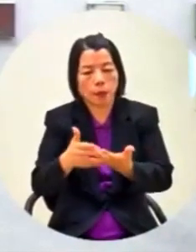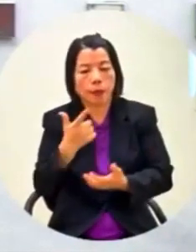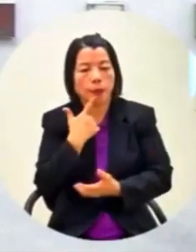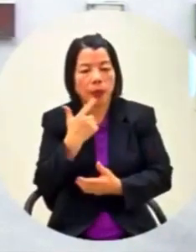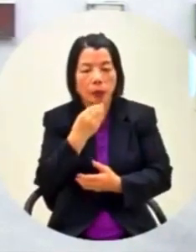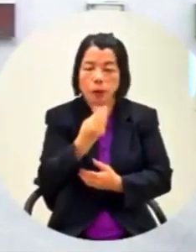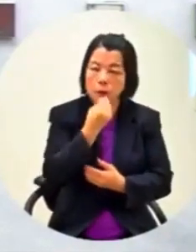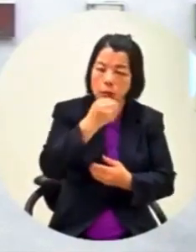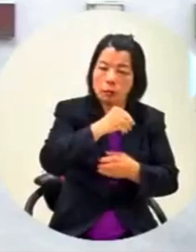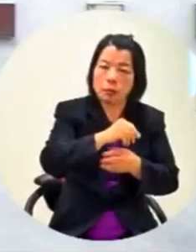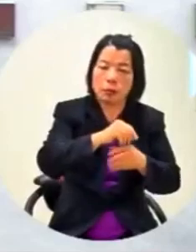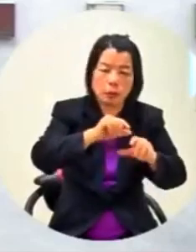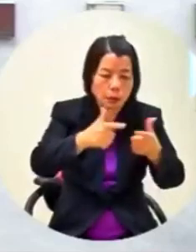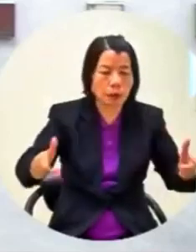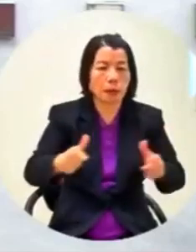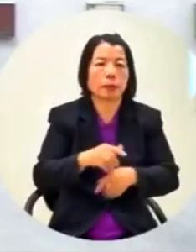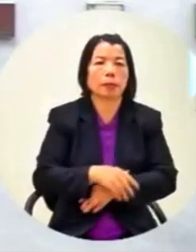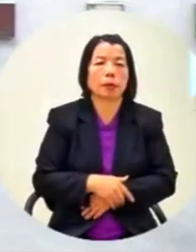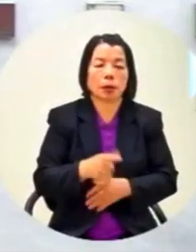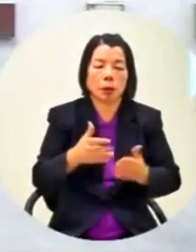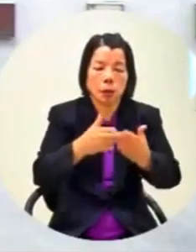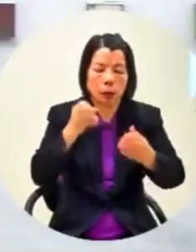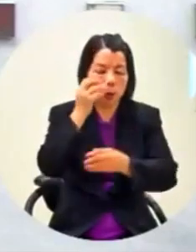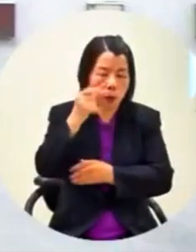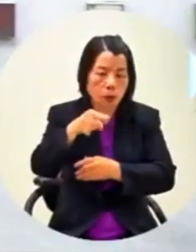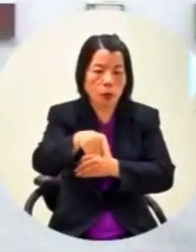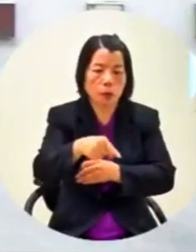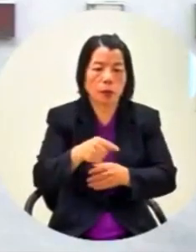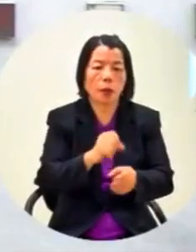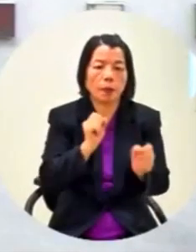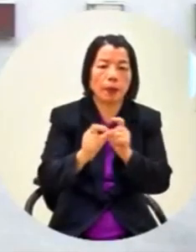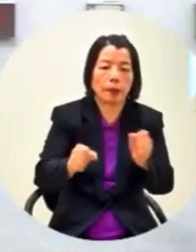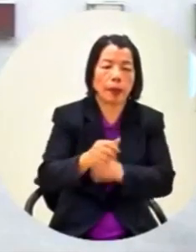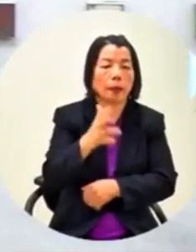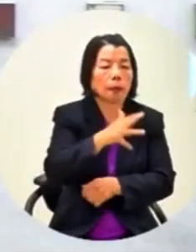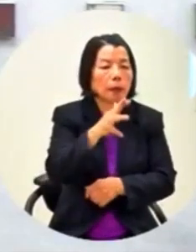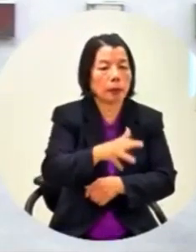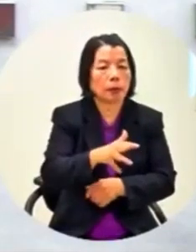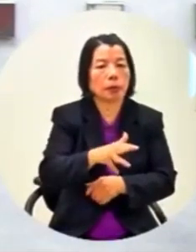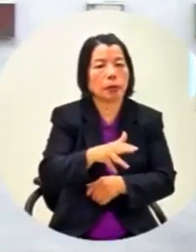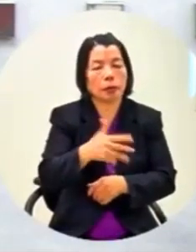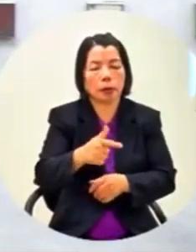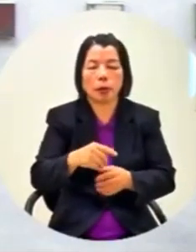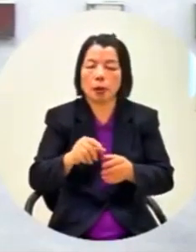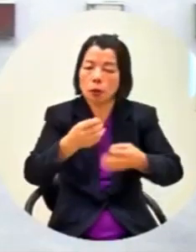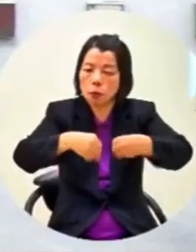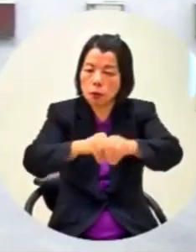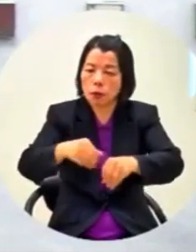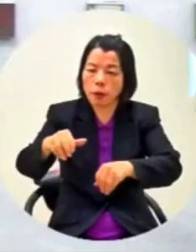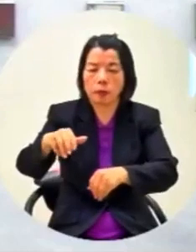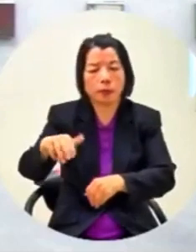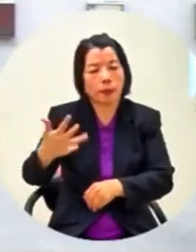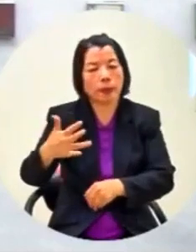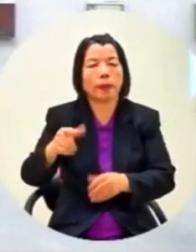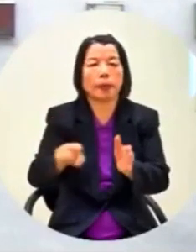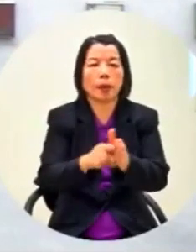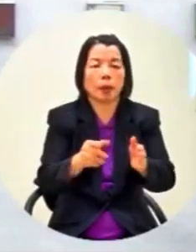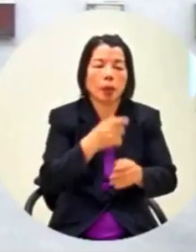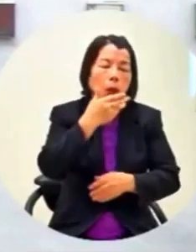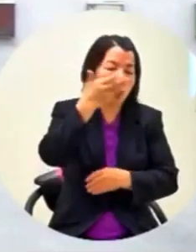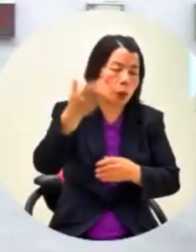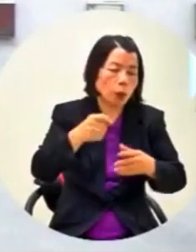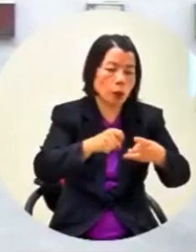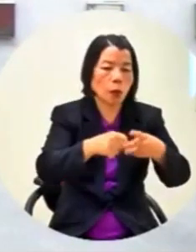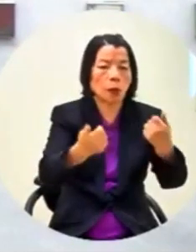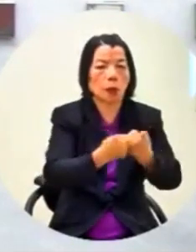光旅馆联合发行商品券，买8000元送800元。同时规划旅馆工会发行